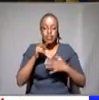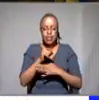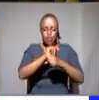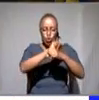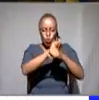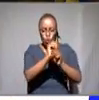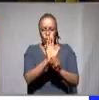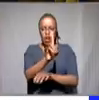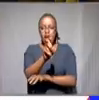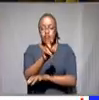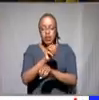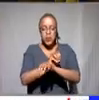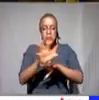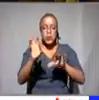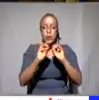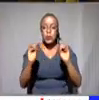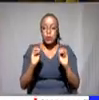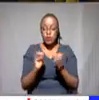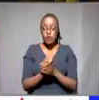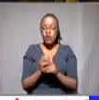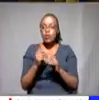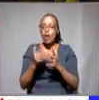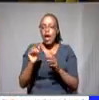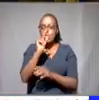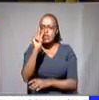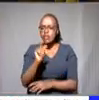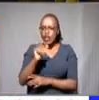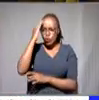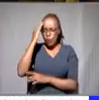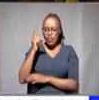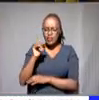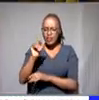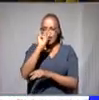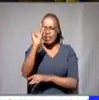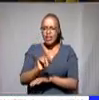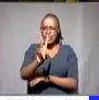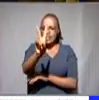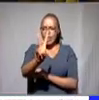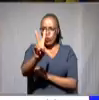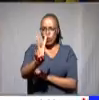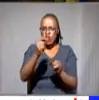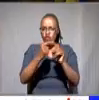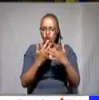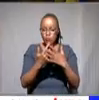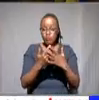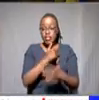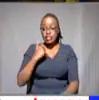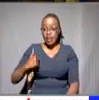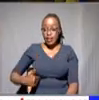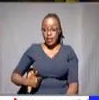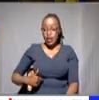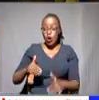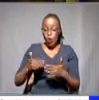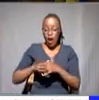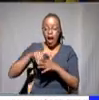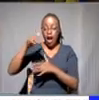COVID-19 dinataba mafrori ni maya. Kori ya frori wa Italy ni ukulirika na oyu niguo frori wa Kere. Kuma tiga frori wa China, kanaja ya